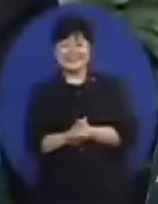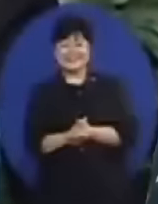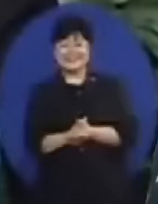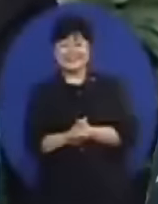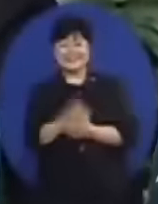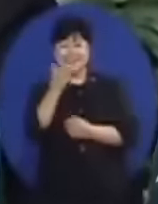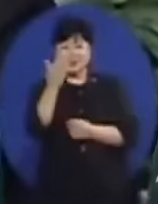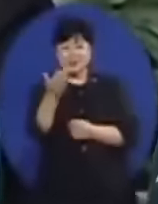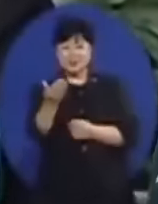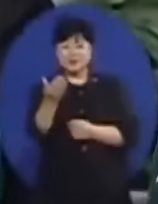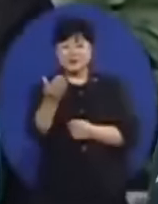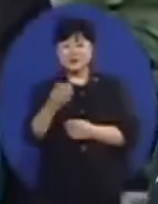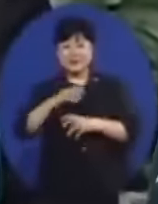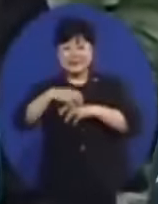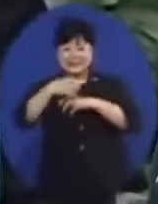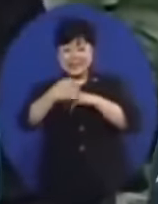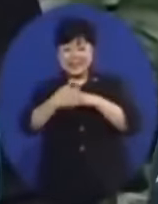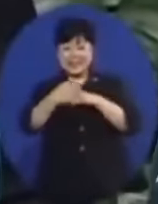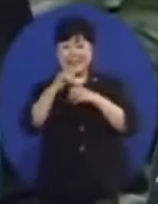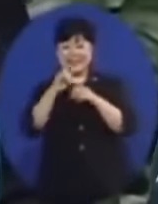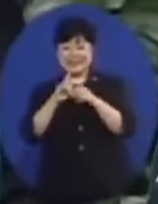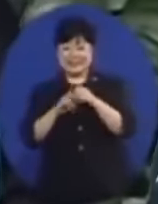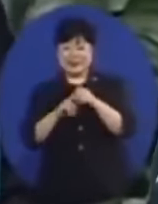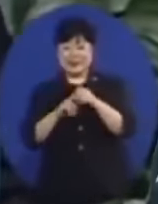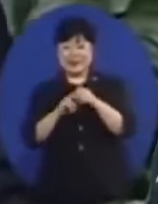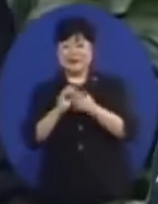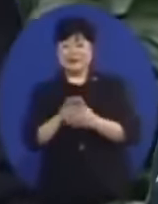아멘. 여러분, 세계적인